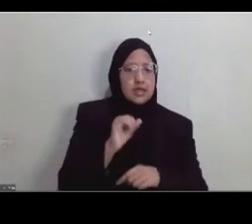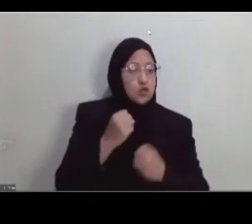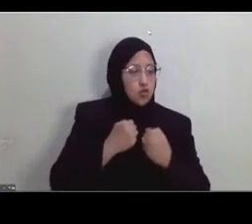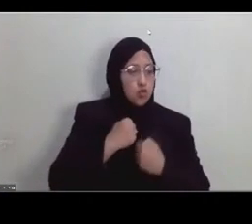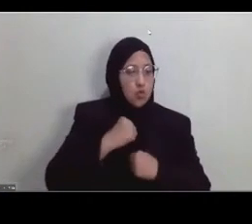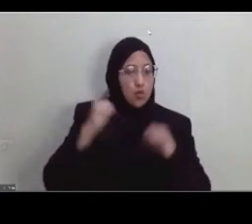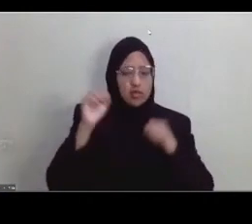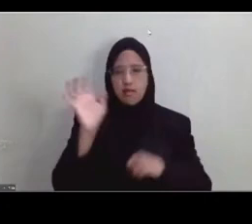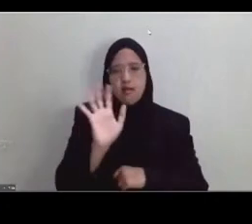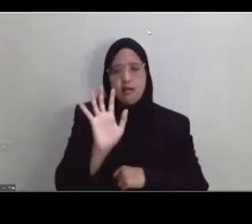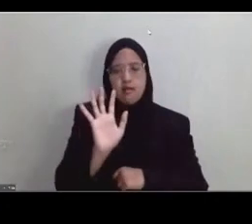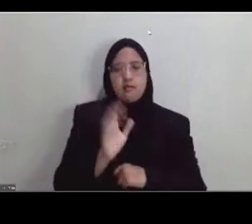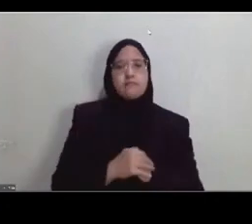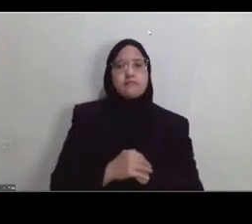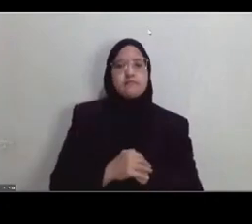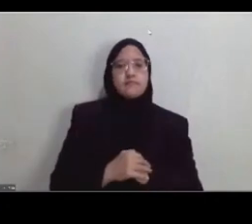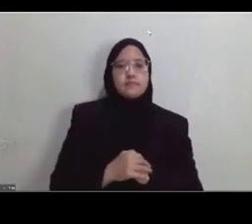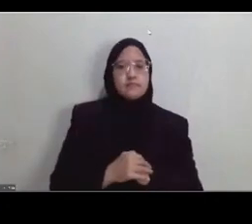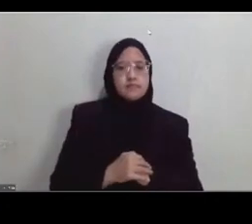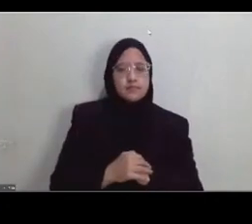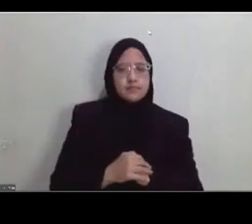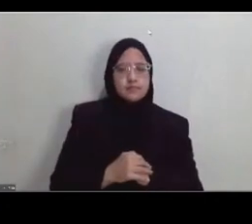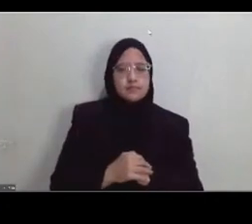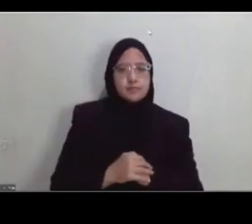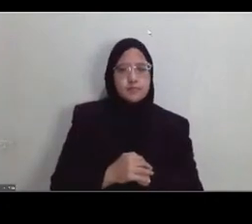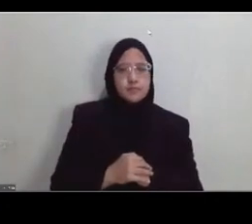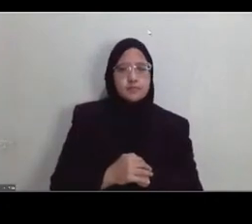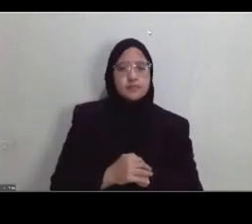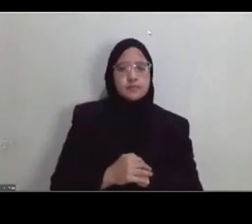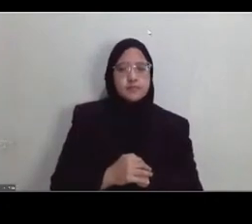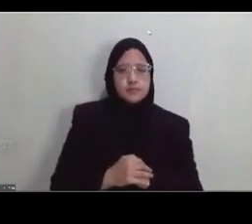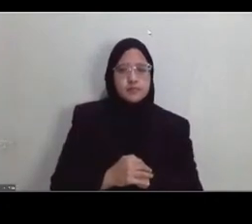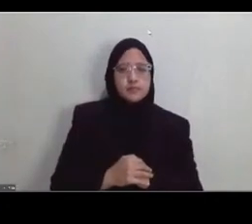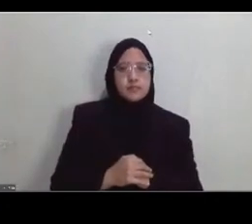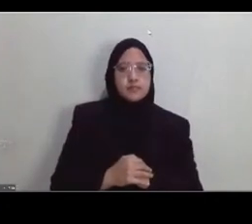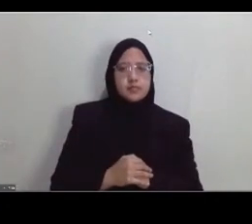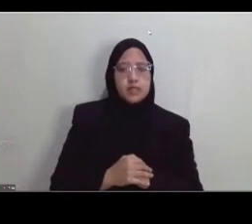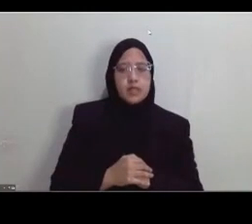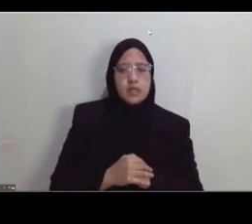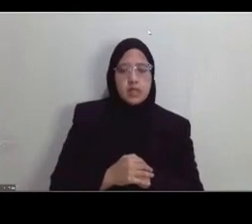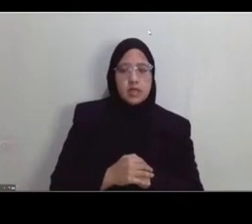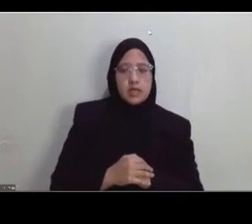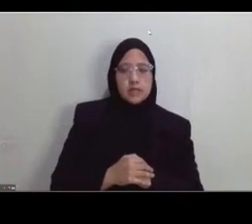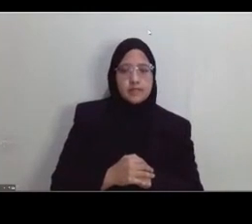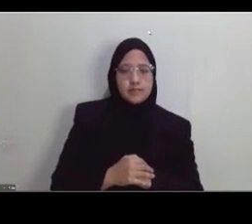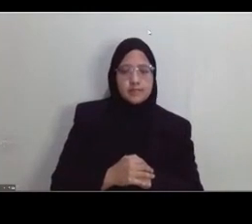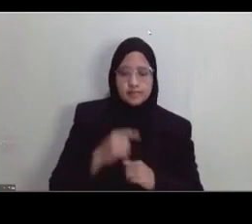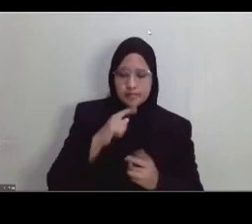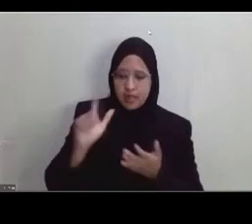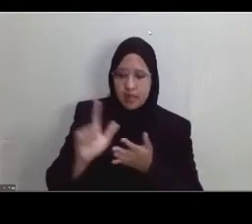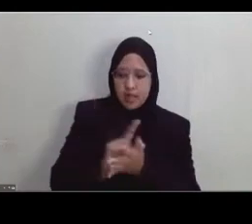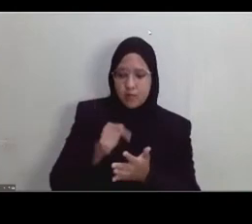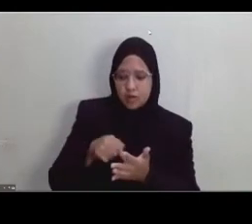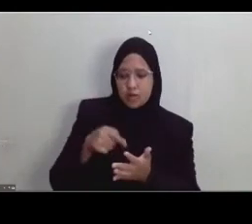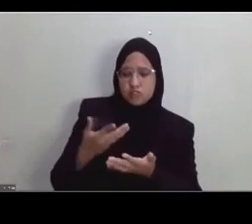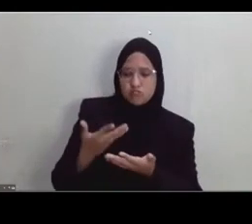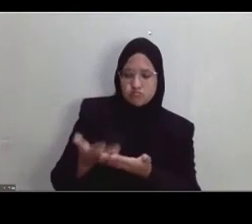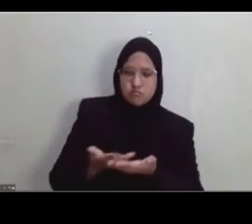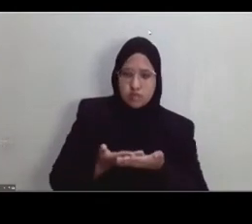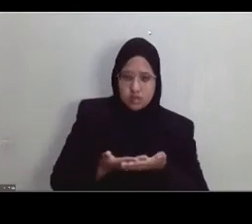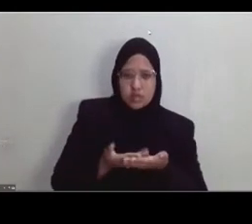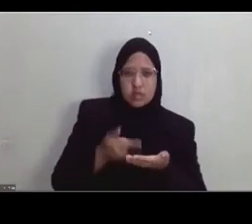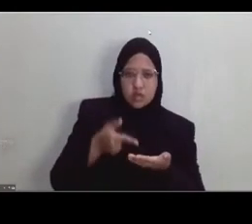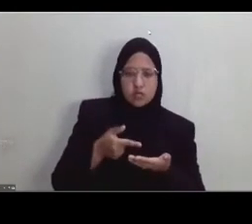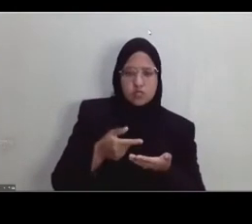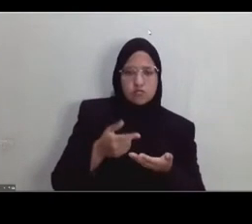presiden Selain itu keterangan Dar Hakim terlapor yang membantah dalil pelapor tersebut menjadi pertimbangan penting dalam menilai kebenaran